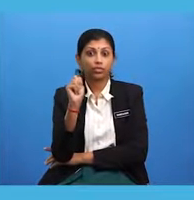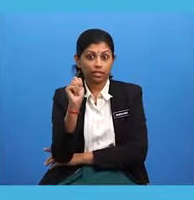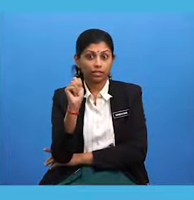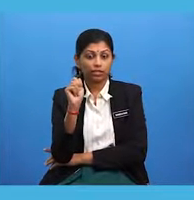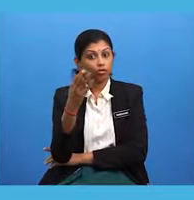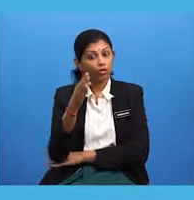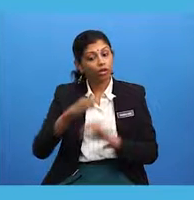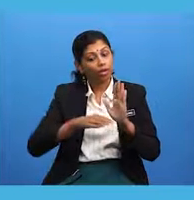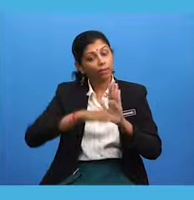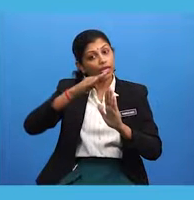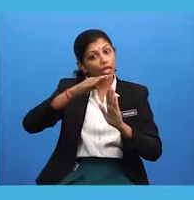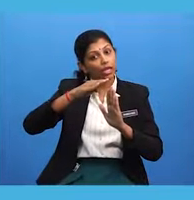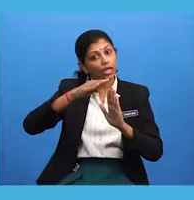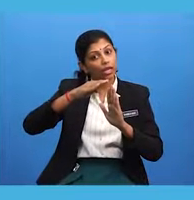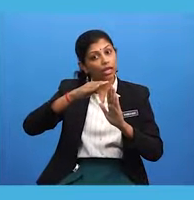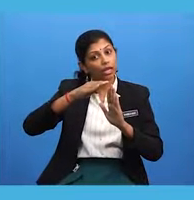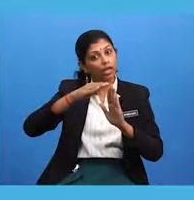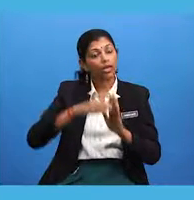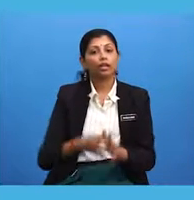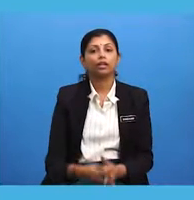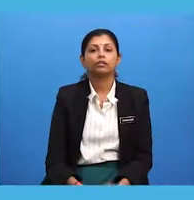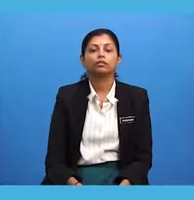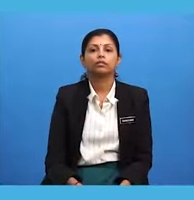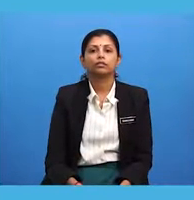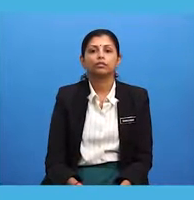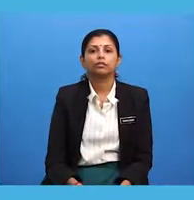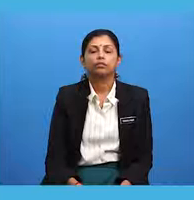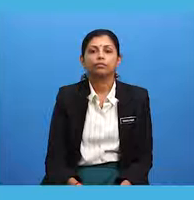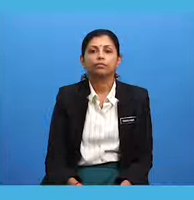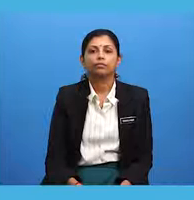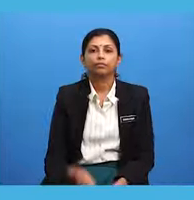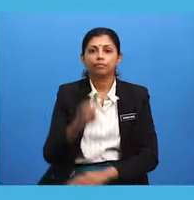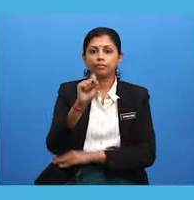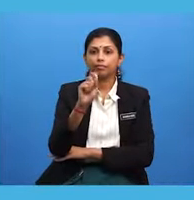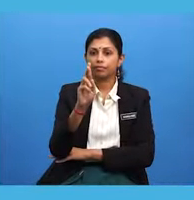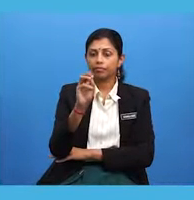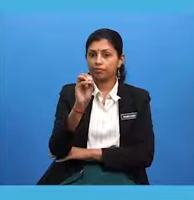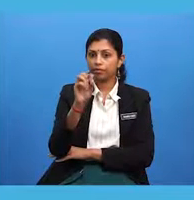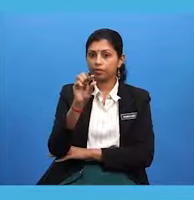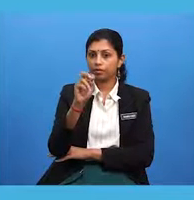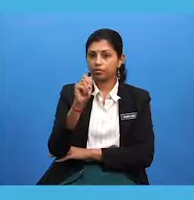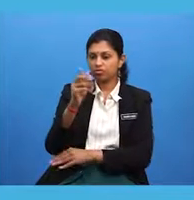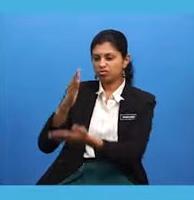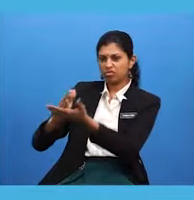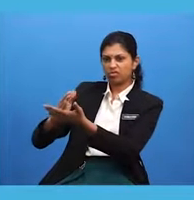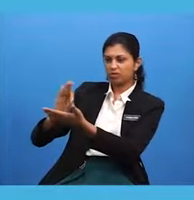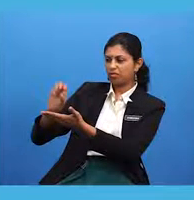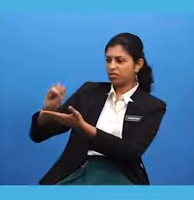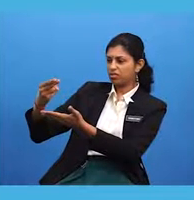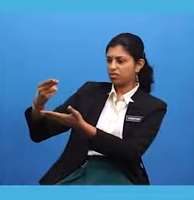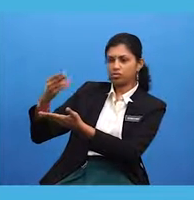estrogen menaik. Sebaliknya, estrogen merencat perembesan